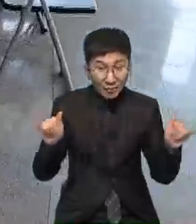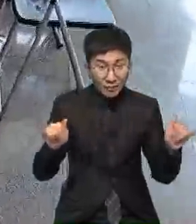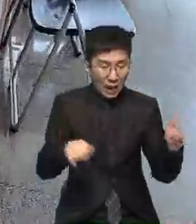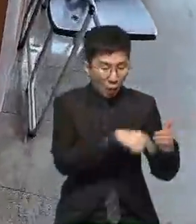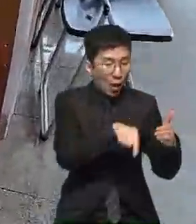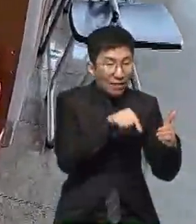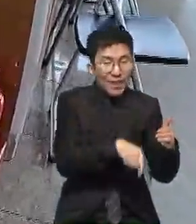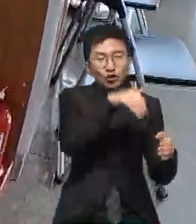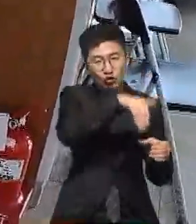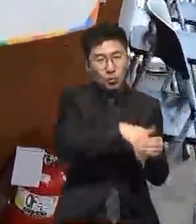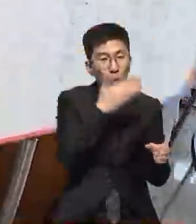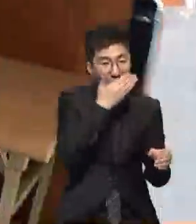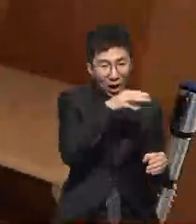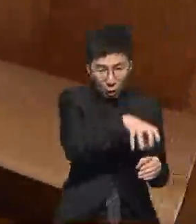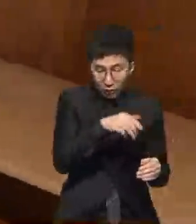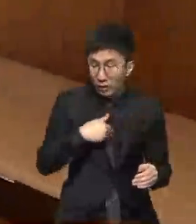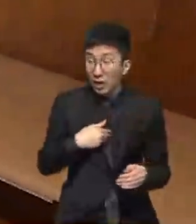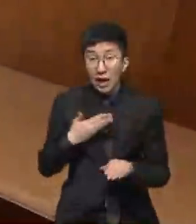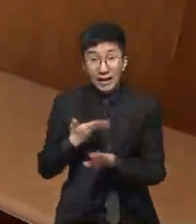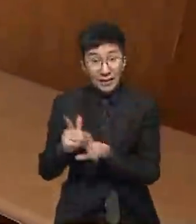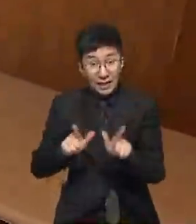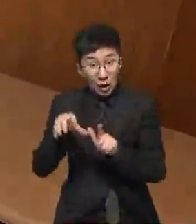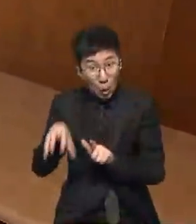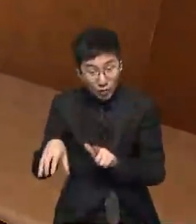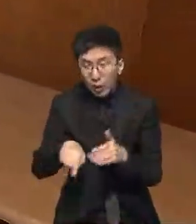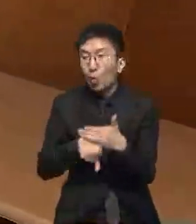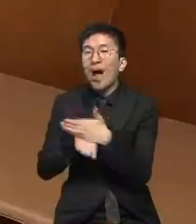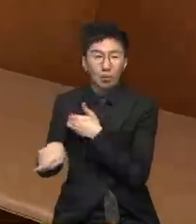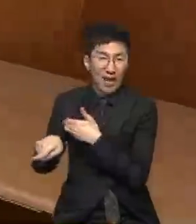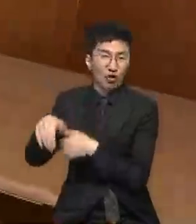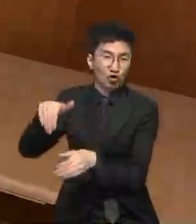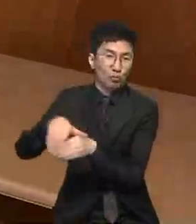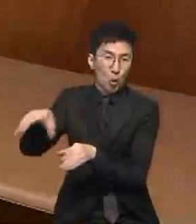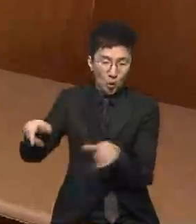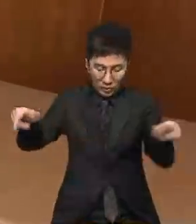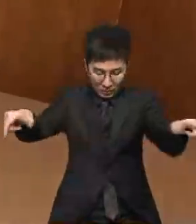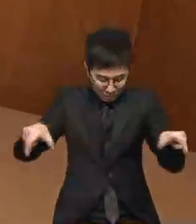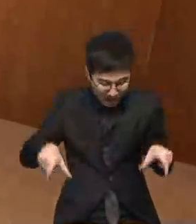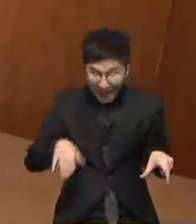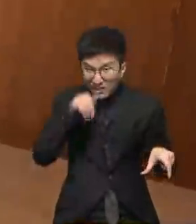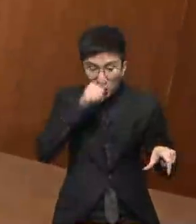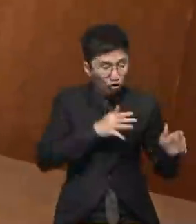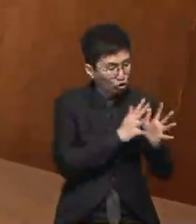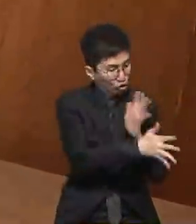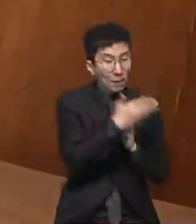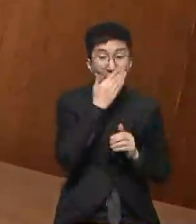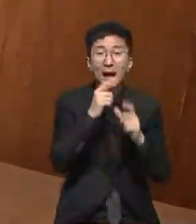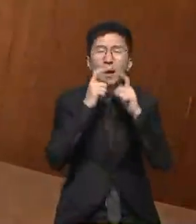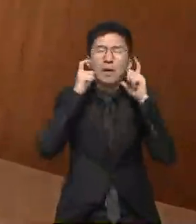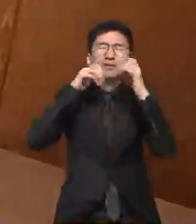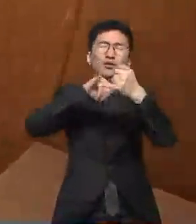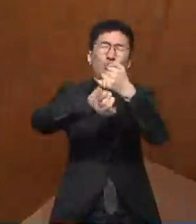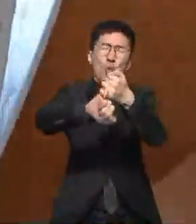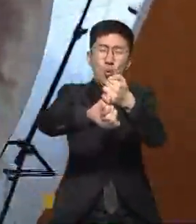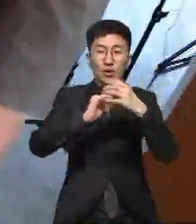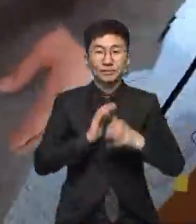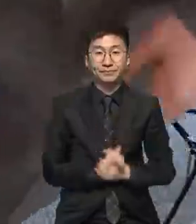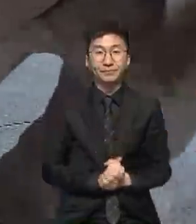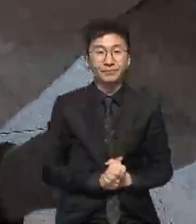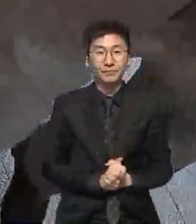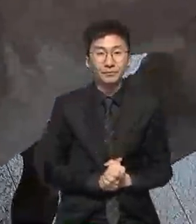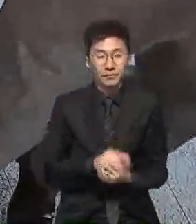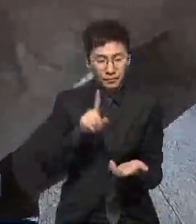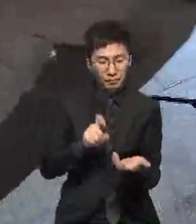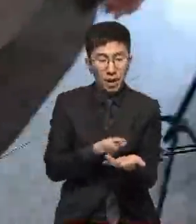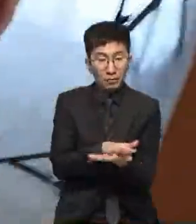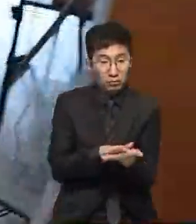투표소로, 다른 지역 주민이라면 관외 투표소로 가서 줄을 서면 됩니다. 마스크는 꼭 쓰셔야 하고요.